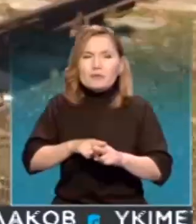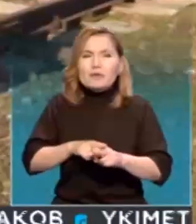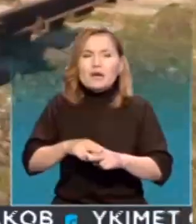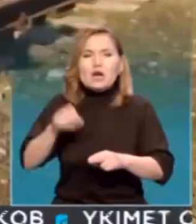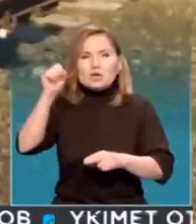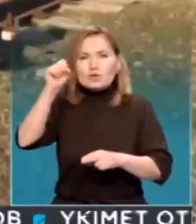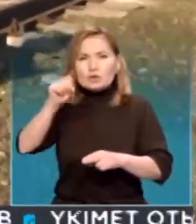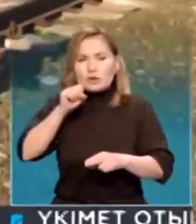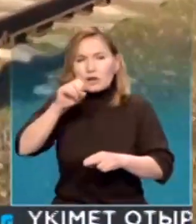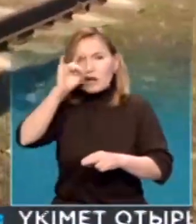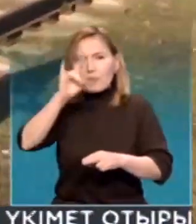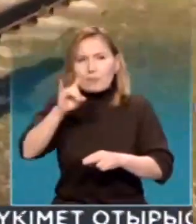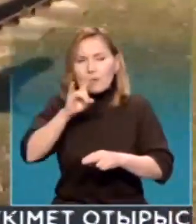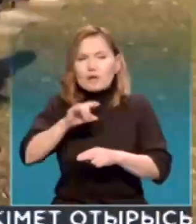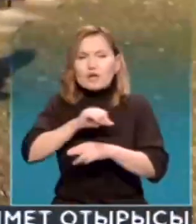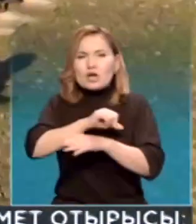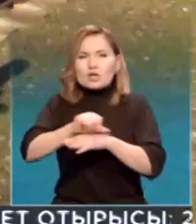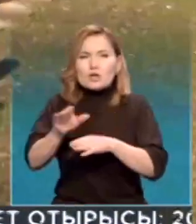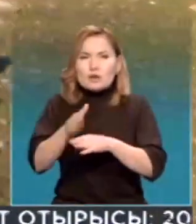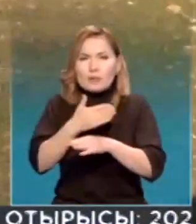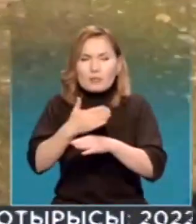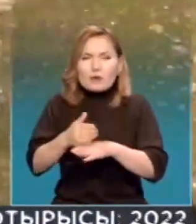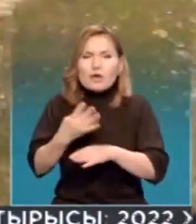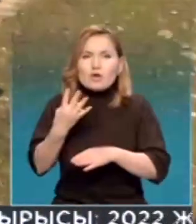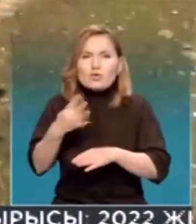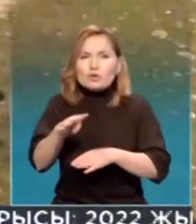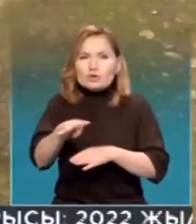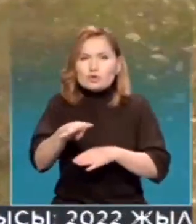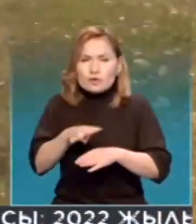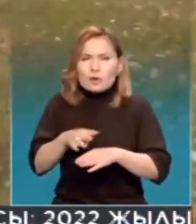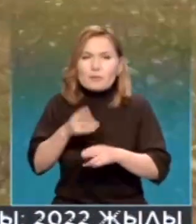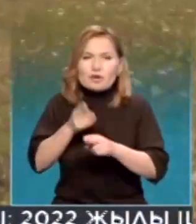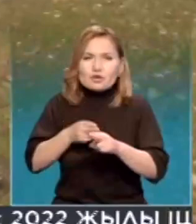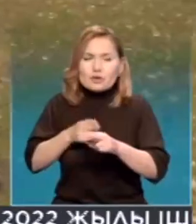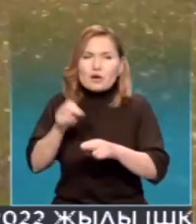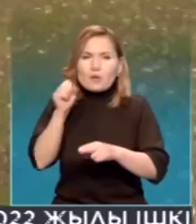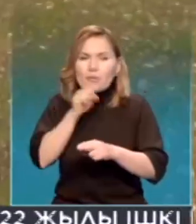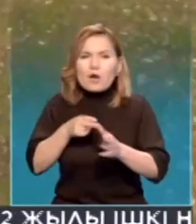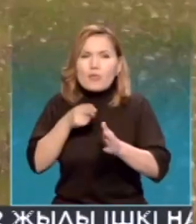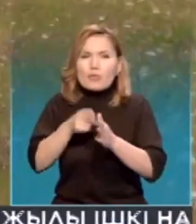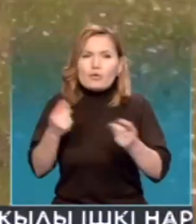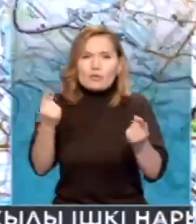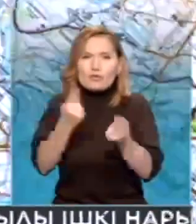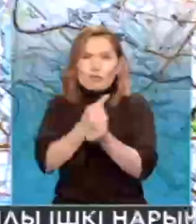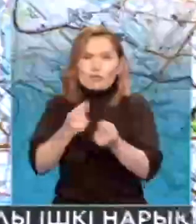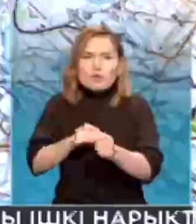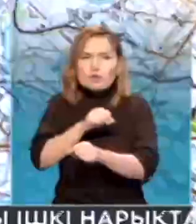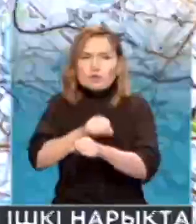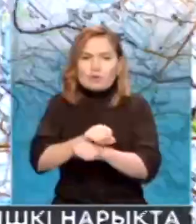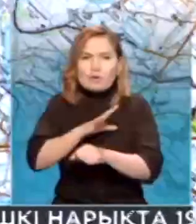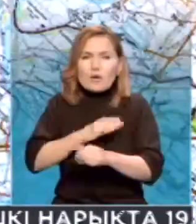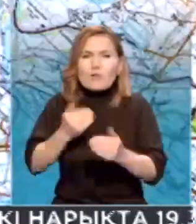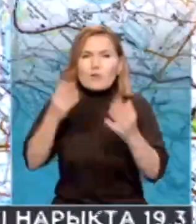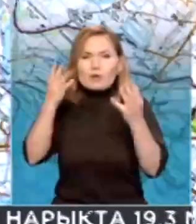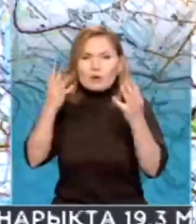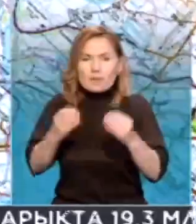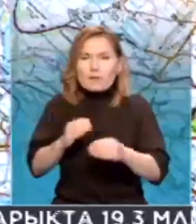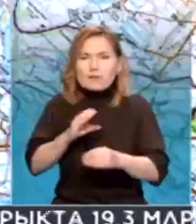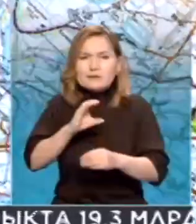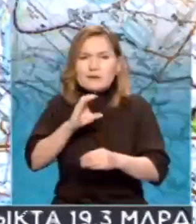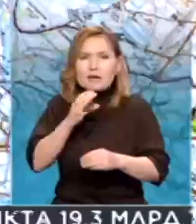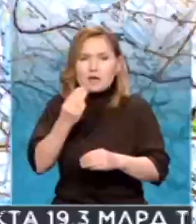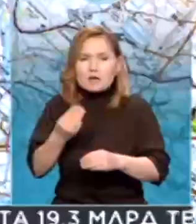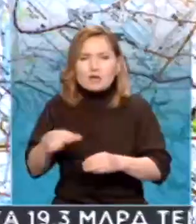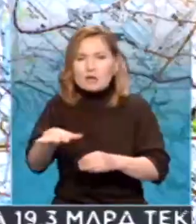елдің шекарасы бөлінгеннен кейін 4 жолақ талан-таражға түсіп пойыздардың қатынасы тоқтаған. Бүгінгі күні Сарағаштан